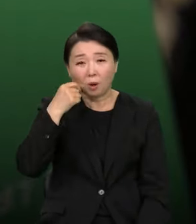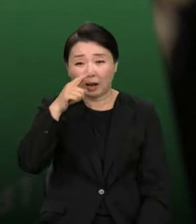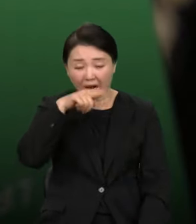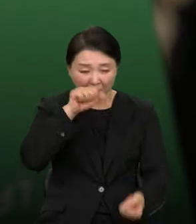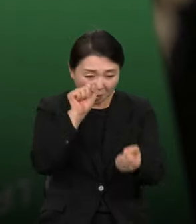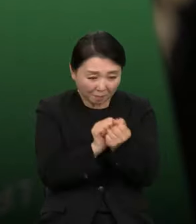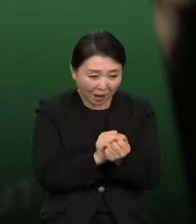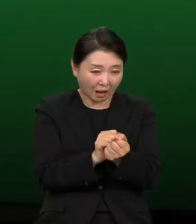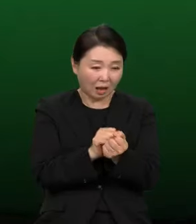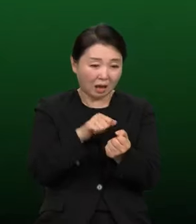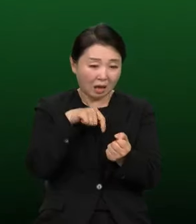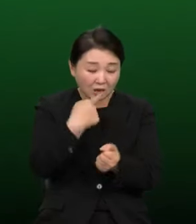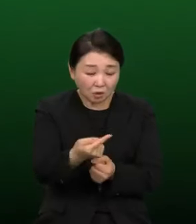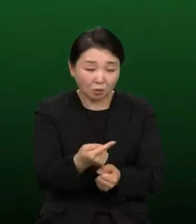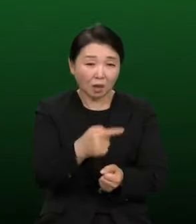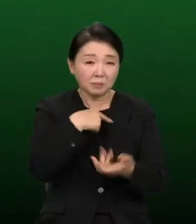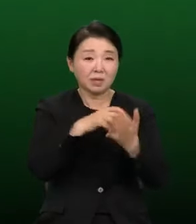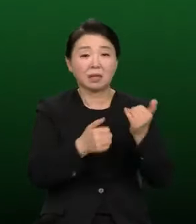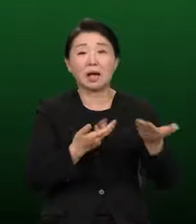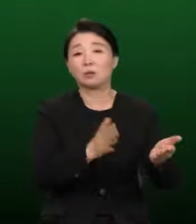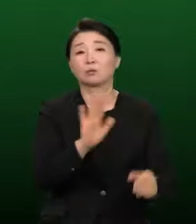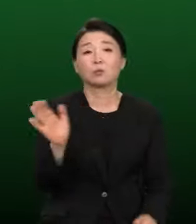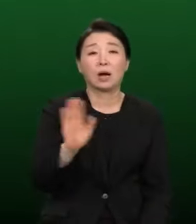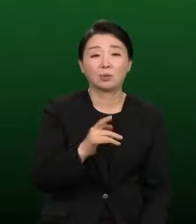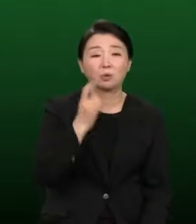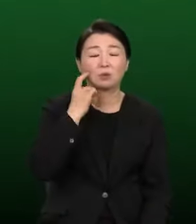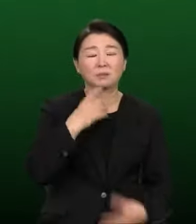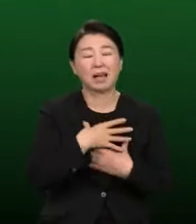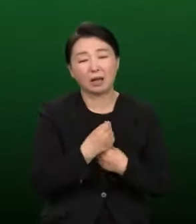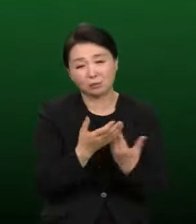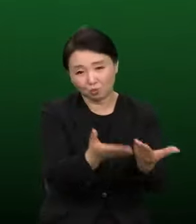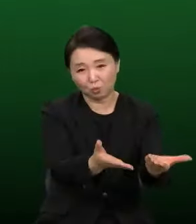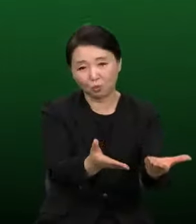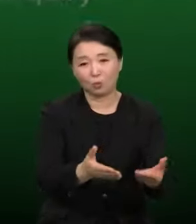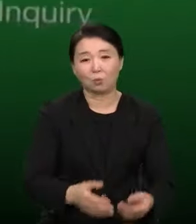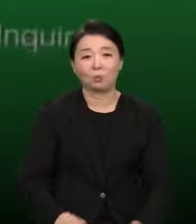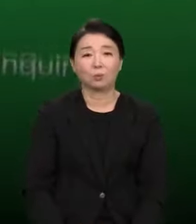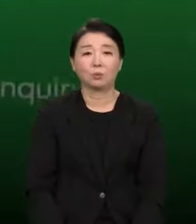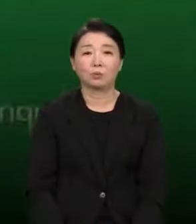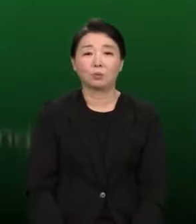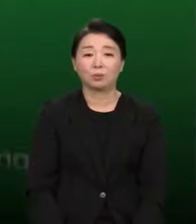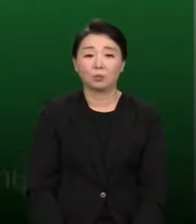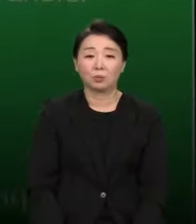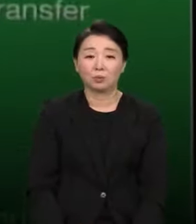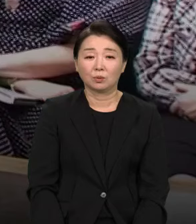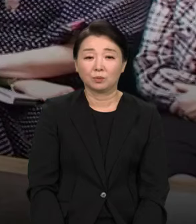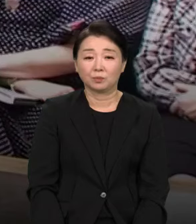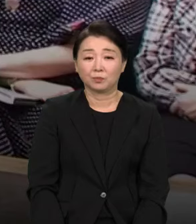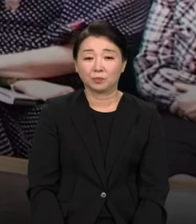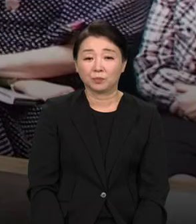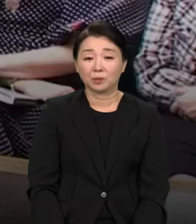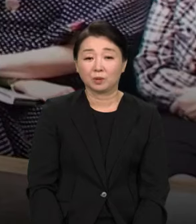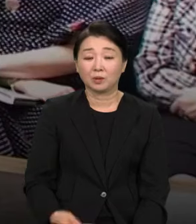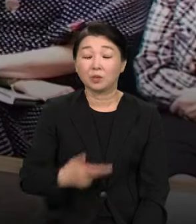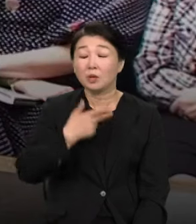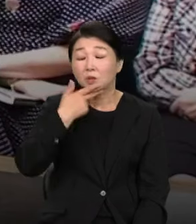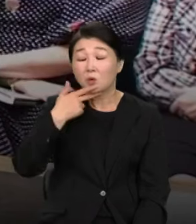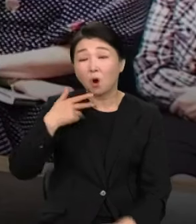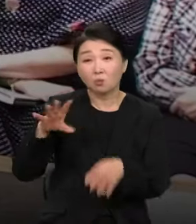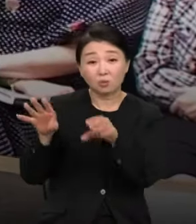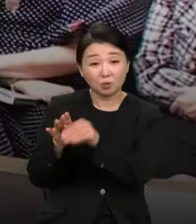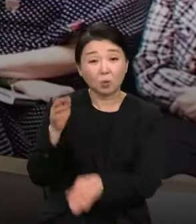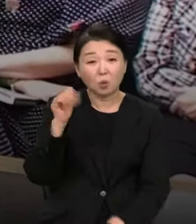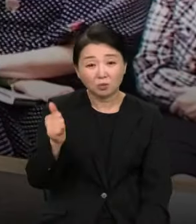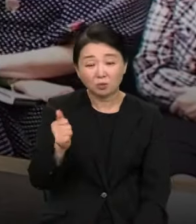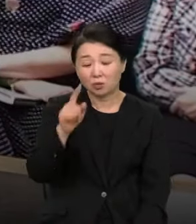파악한 이후에도 피해자에게 알리는 대신 거짓으로 안심시켰다 겁니다 리시수 영국총리 정부 책임을 인정하고